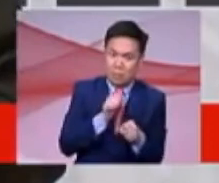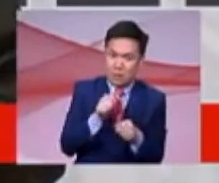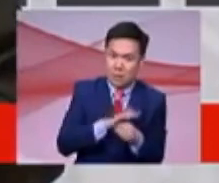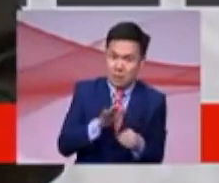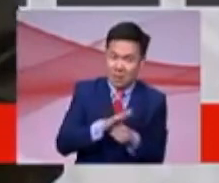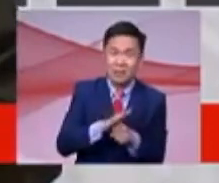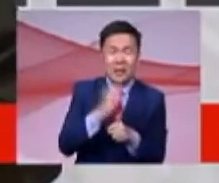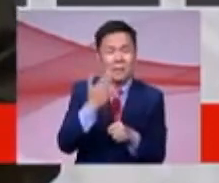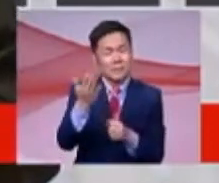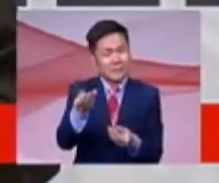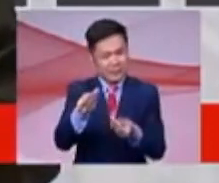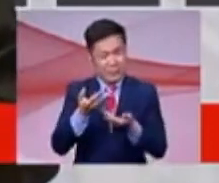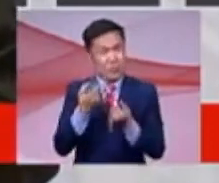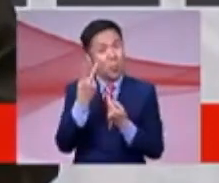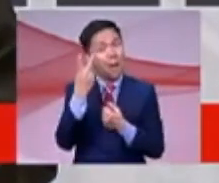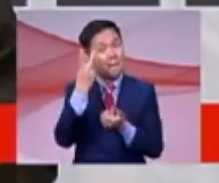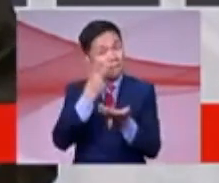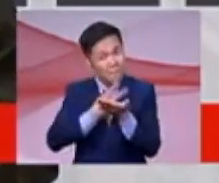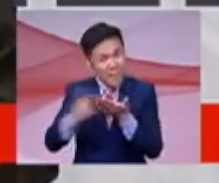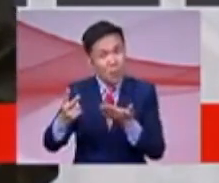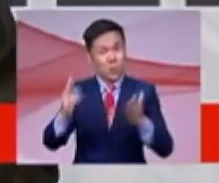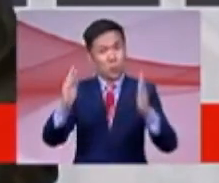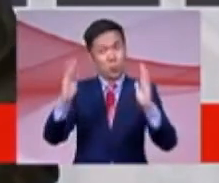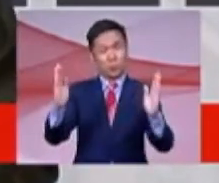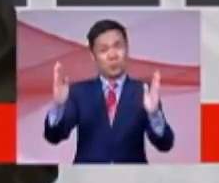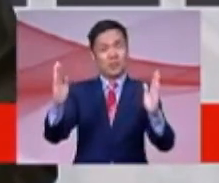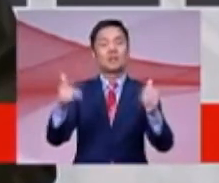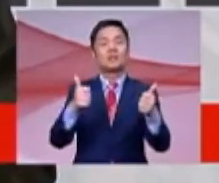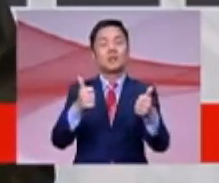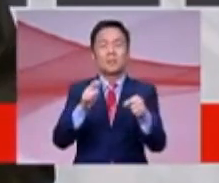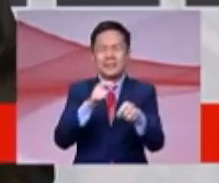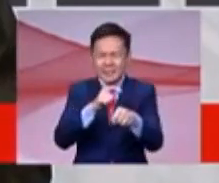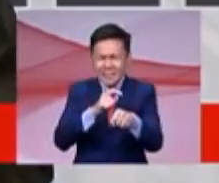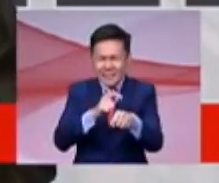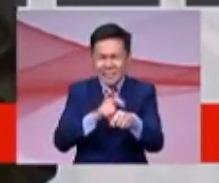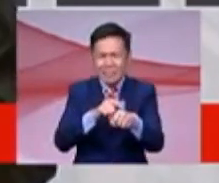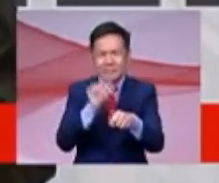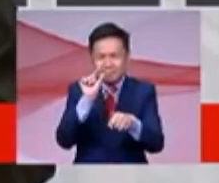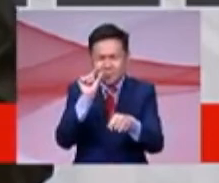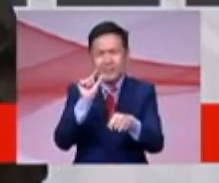give us a period of 2 weeks, then that will give us a buffer in terms of